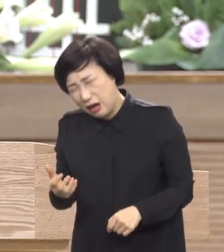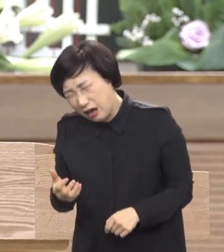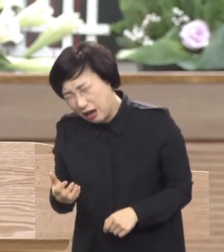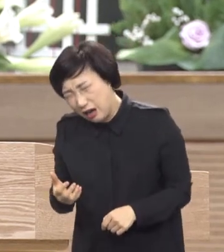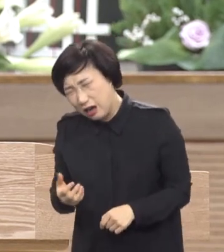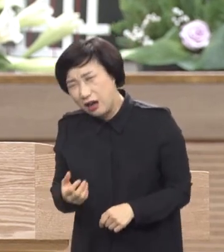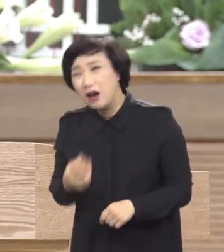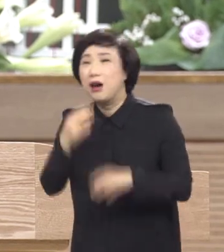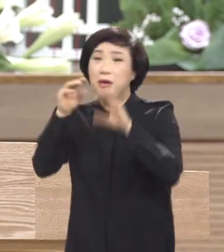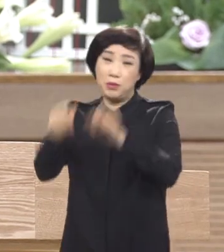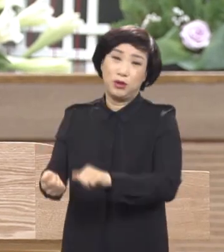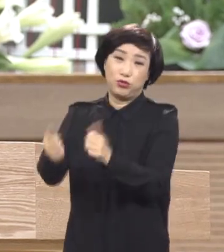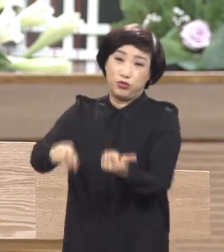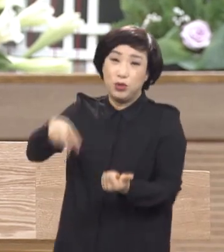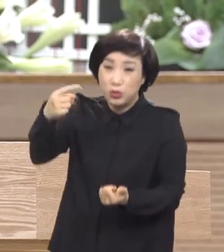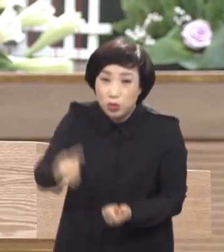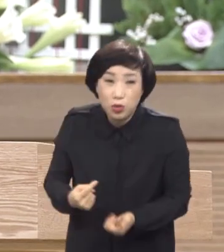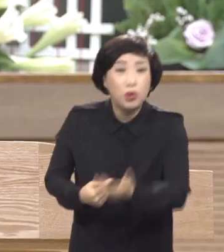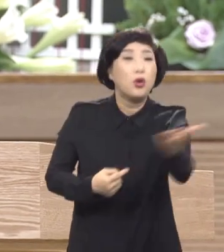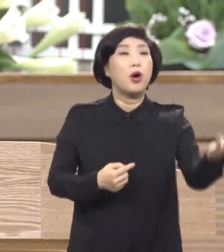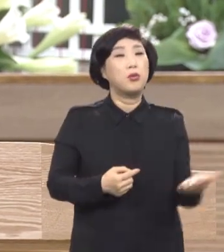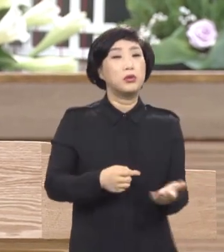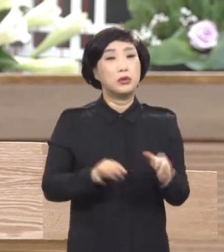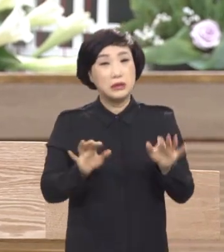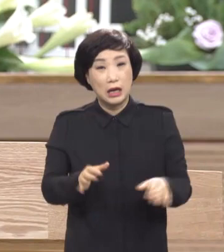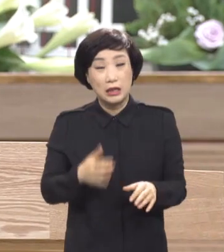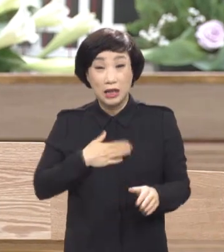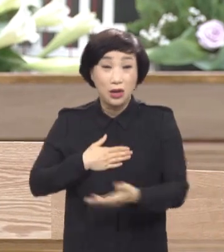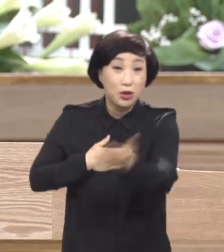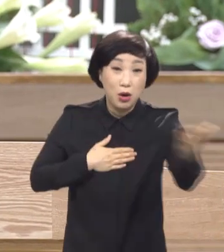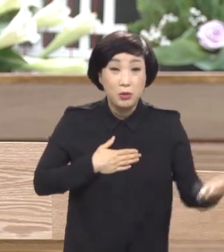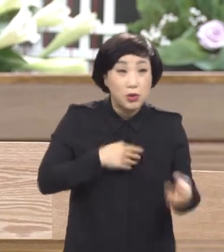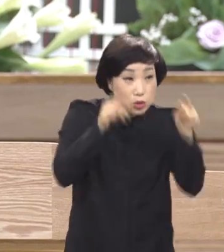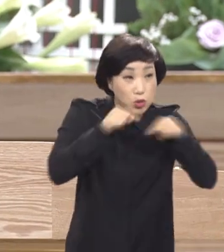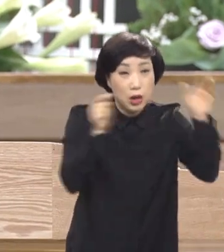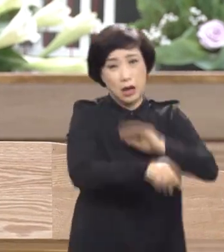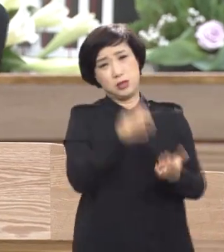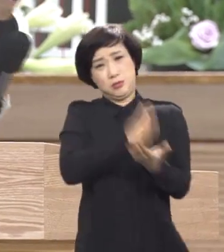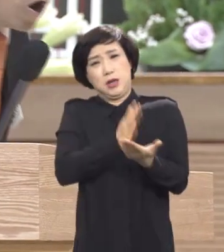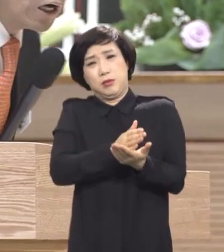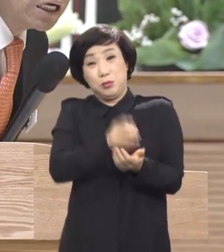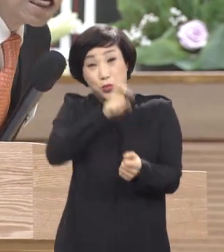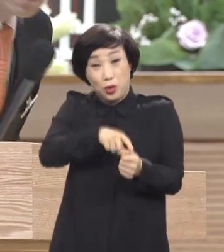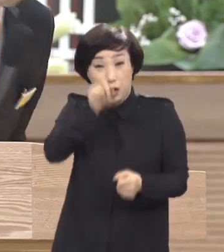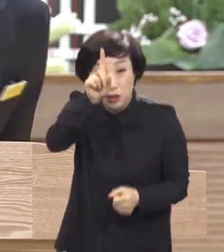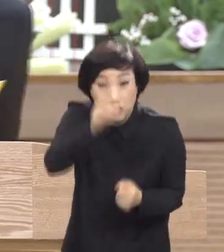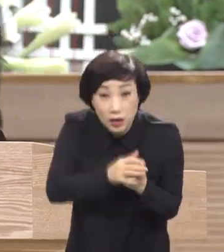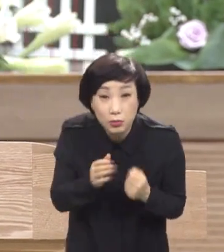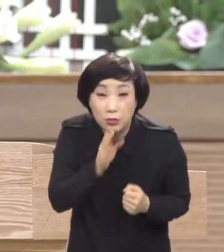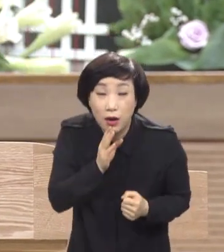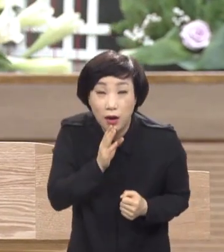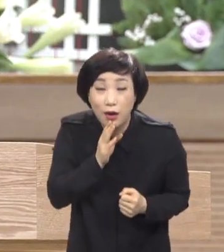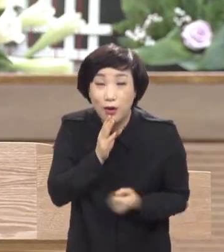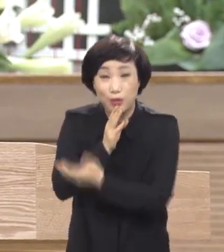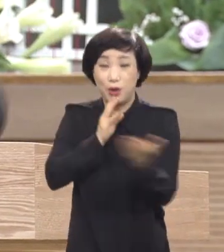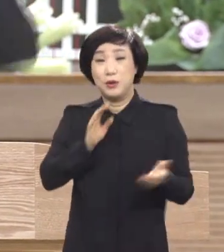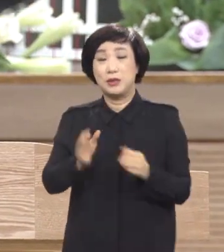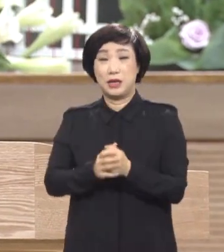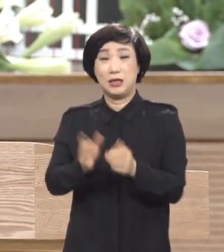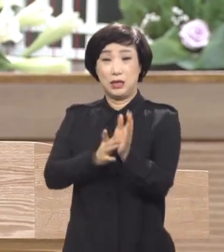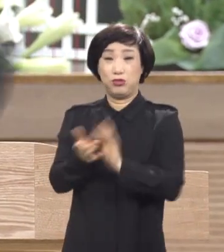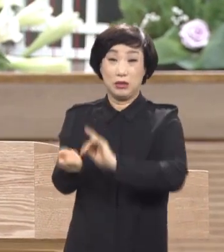죽어가는 신세가 될지라도 너만은 지옥의 신세가 되면 안된다고 자충하시면